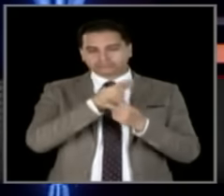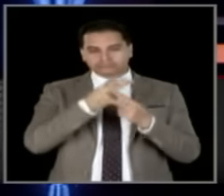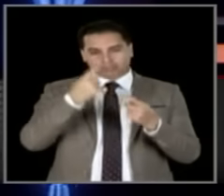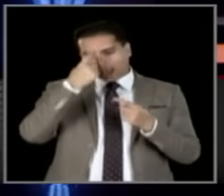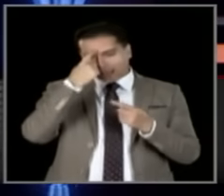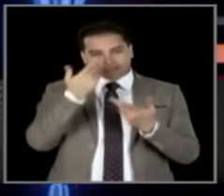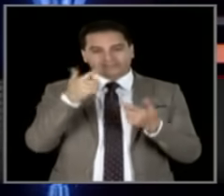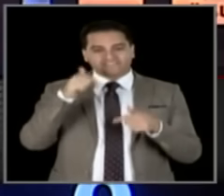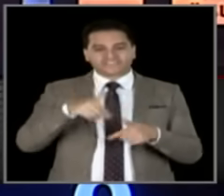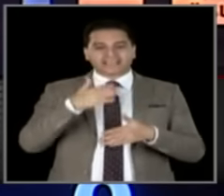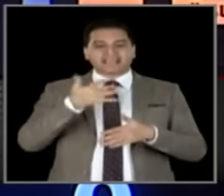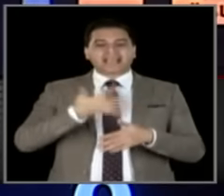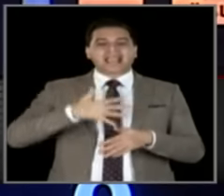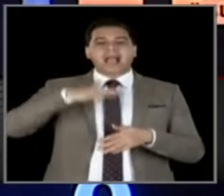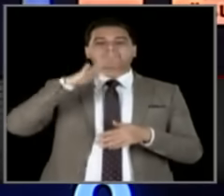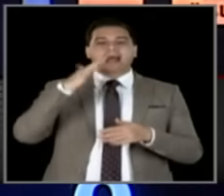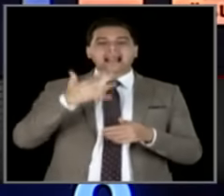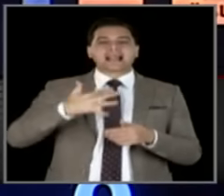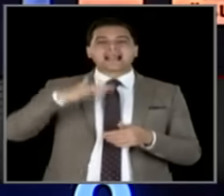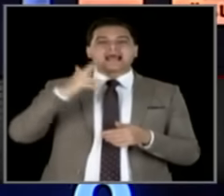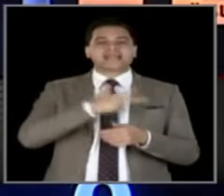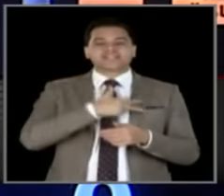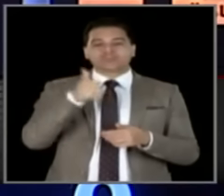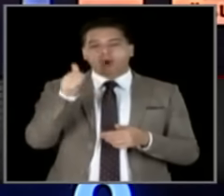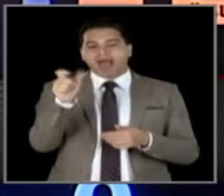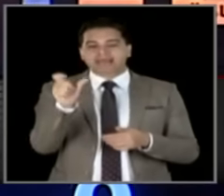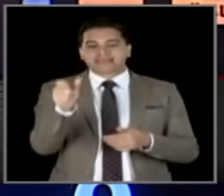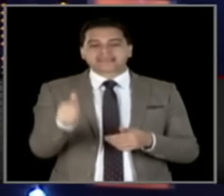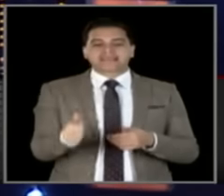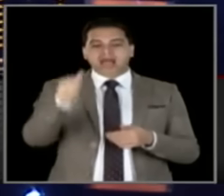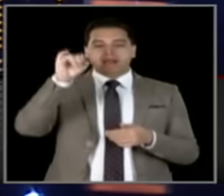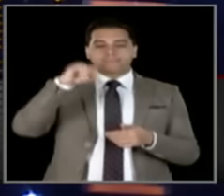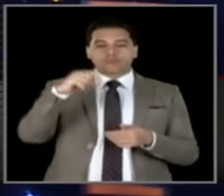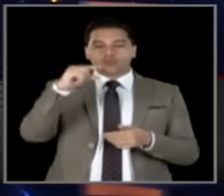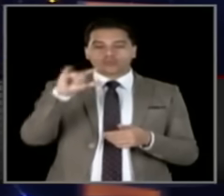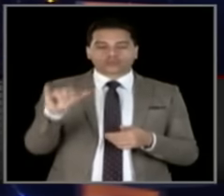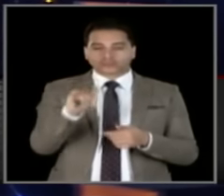ارتفاعه بيصل ل 2700 متر.